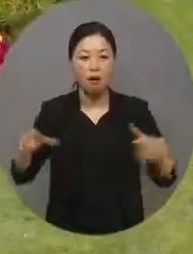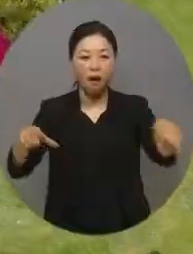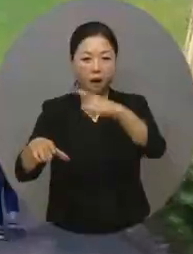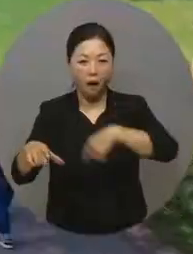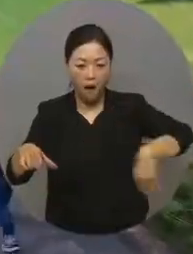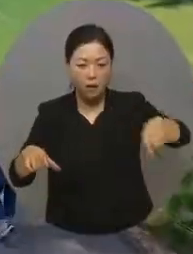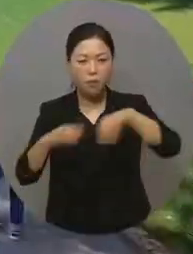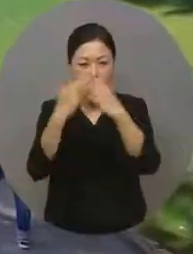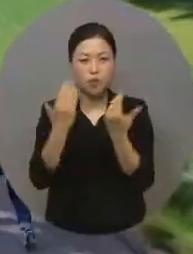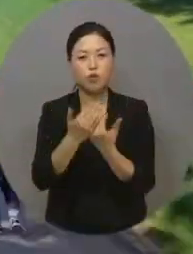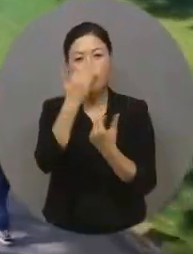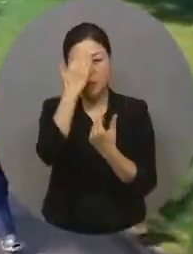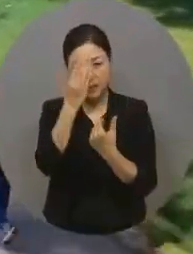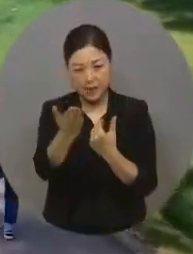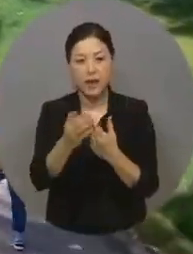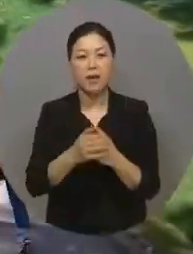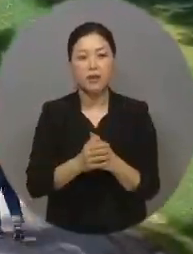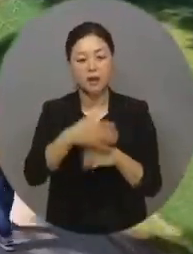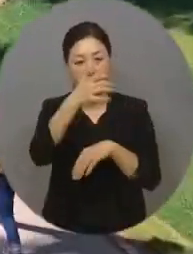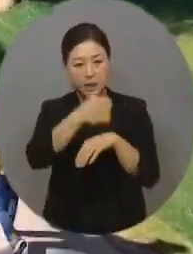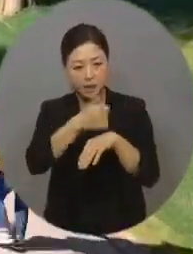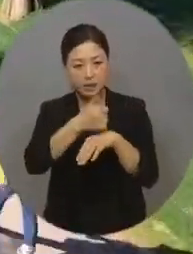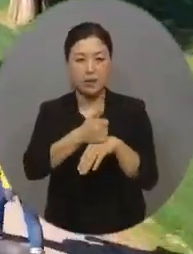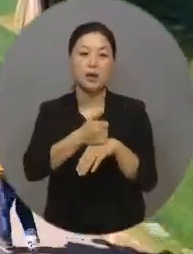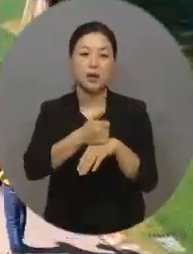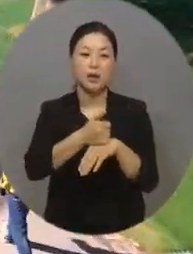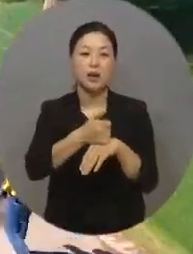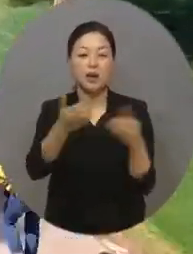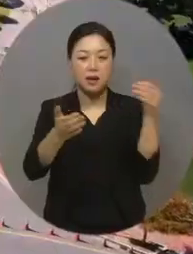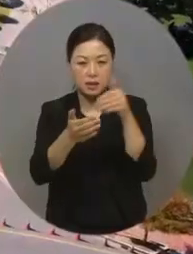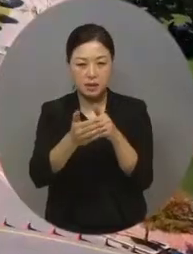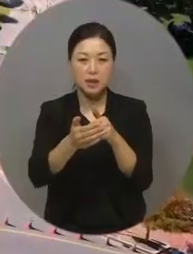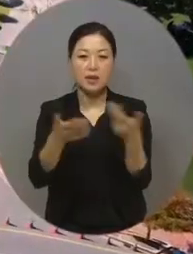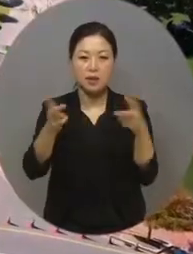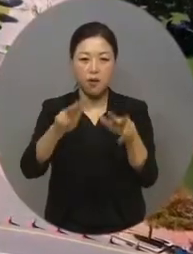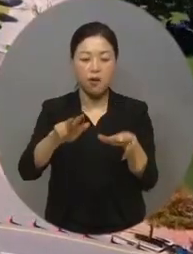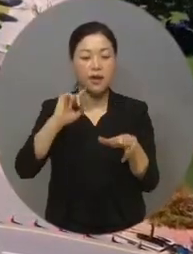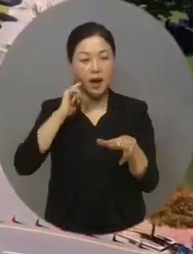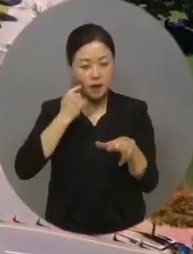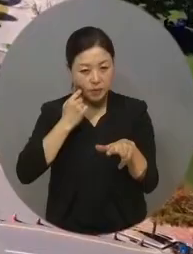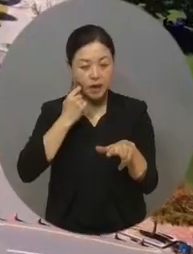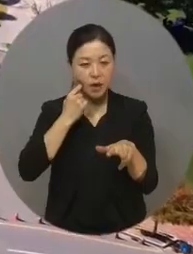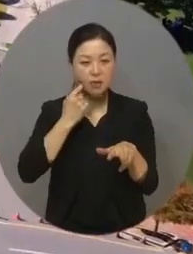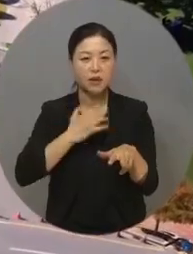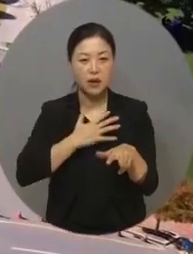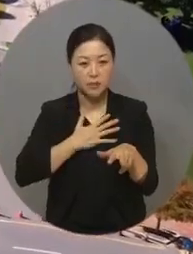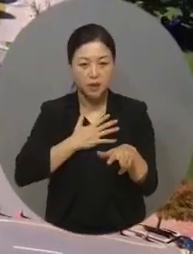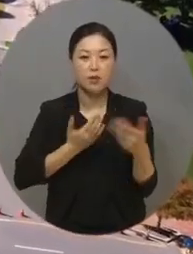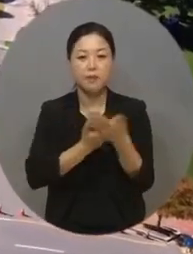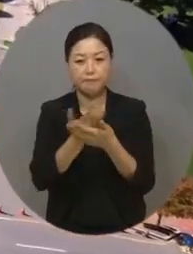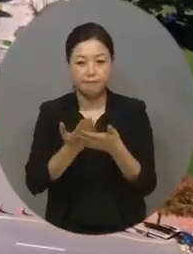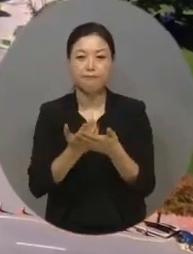개방해 마지막까지 정원의 아름다움을 나눴습니다. 복지TV 뉴스 김정현입니다.